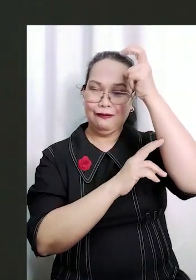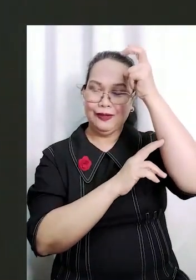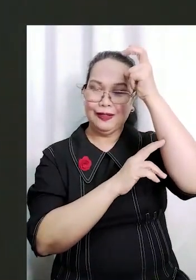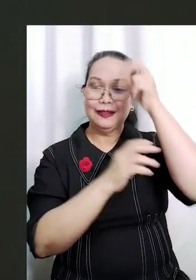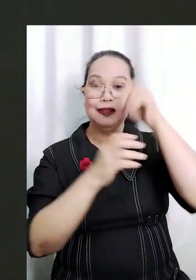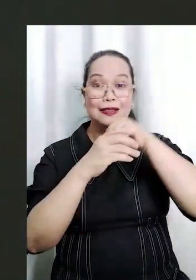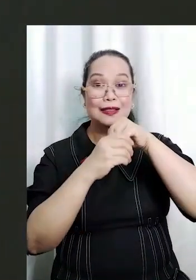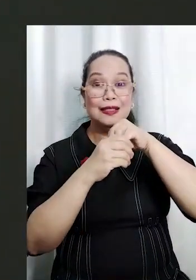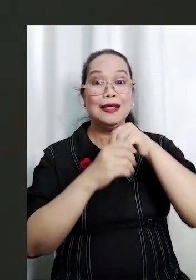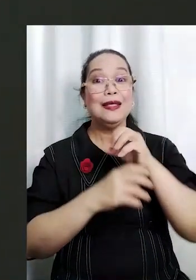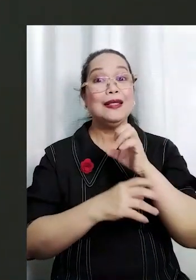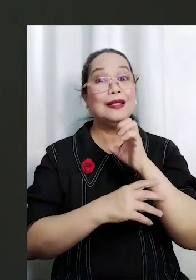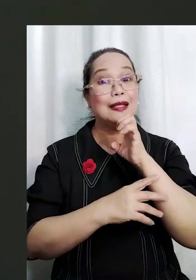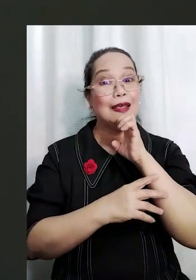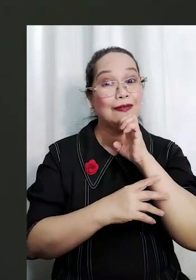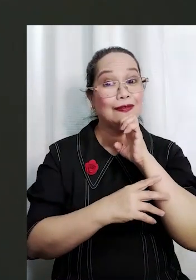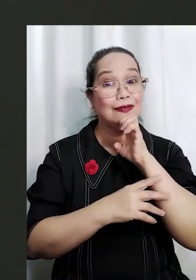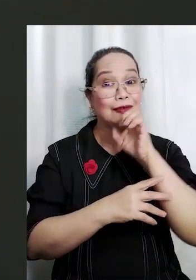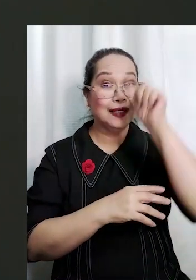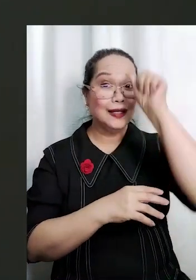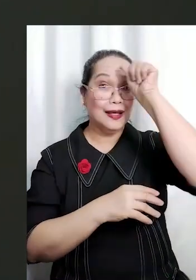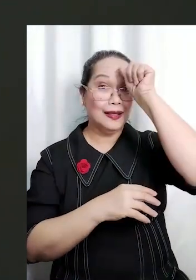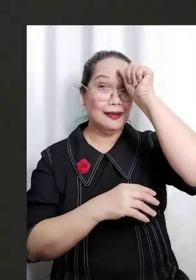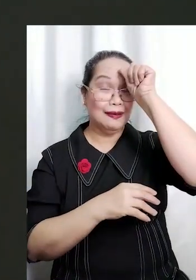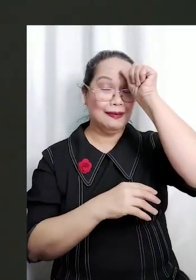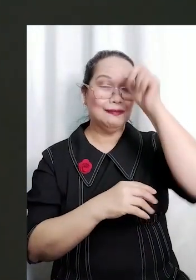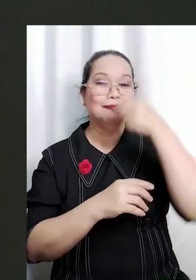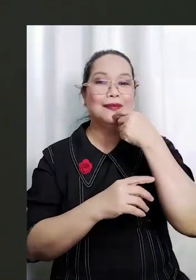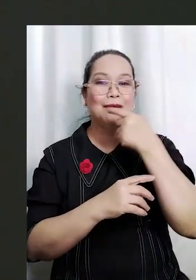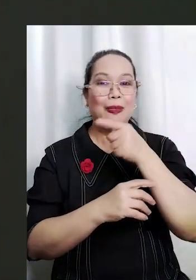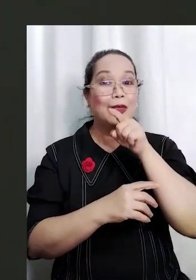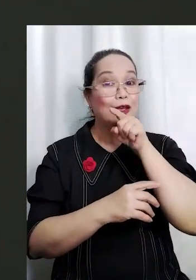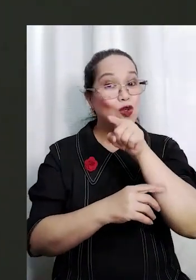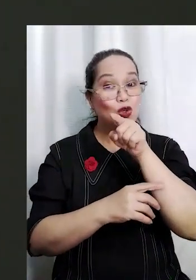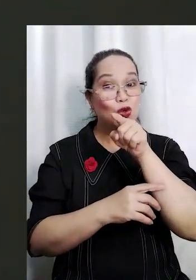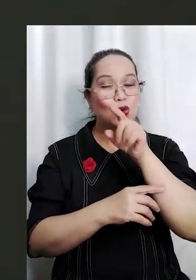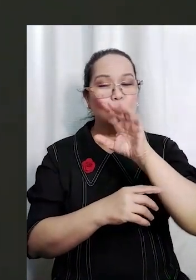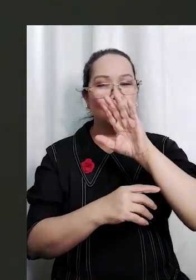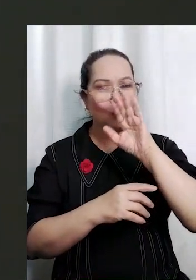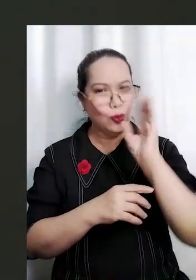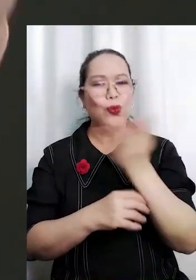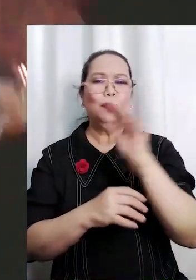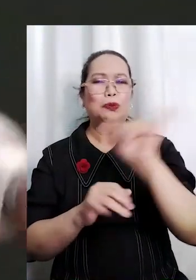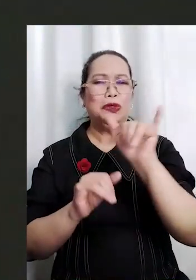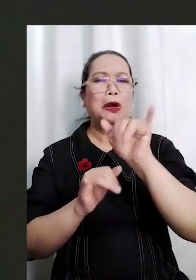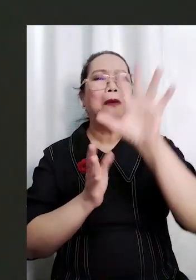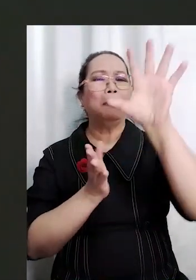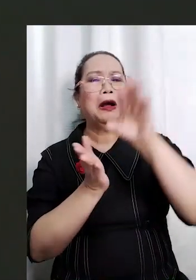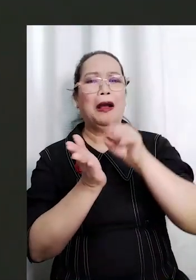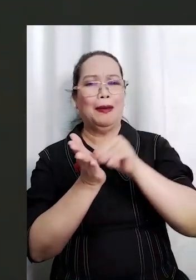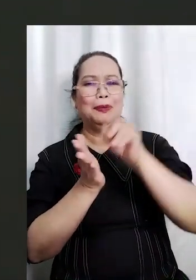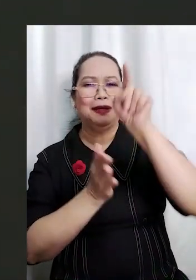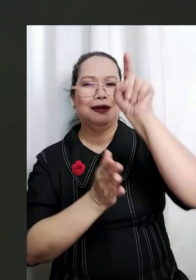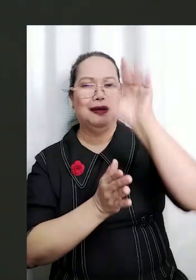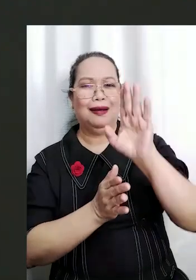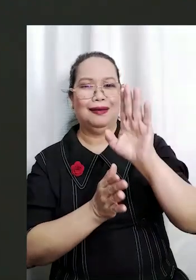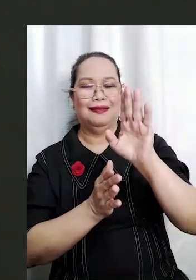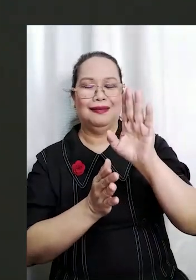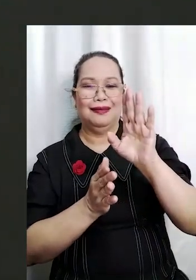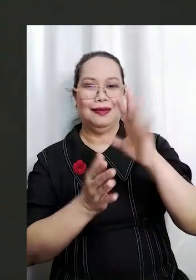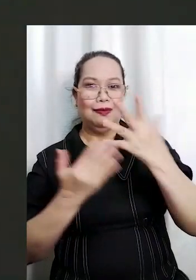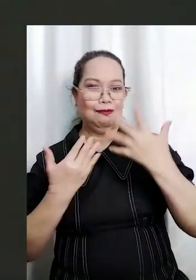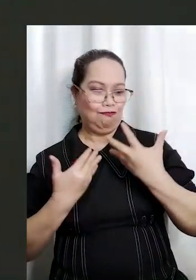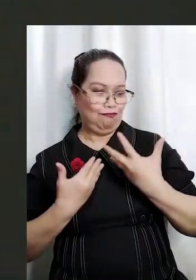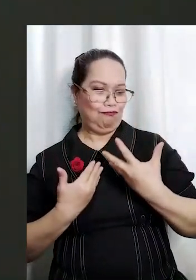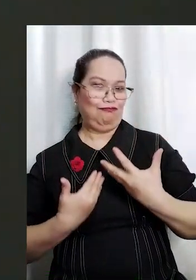devil kina Adan at kay Eva. Ang sabi ng devil sa kanila, "You will be like God." It's an